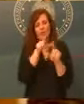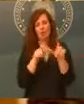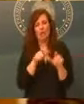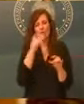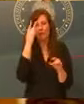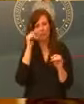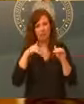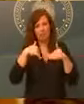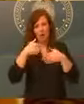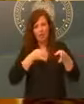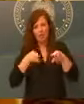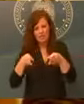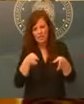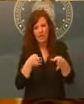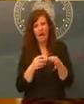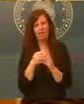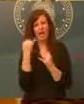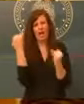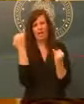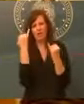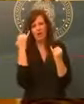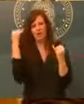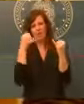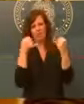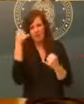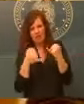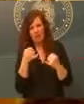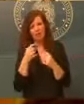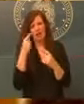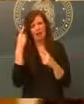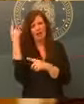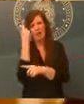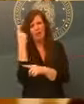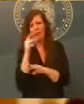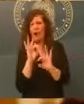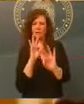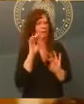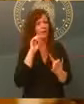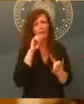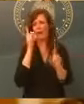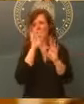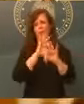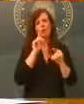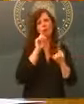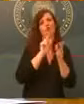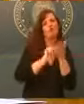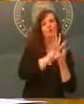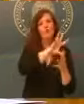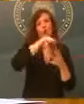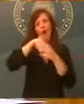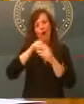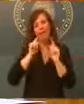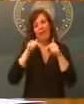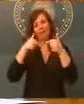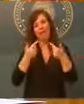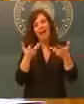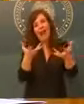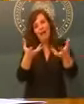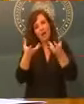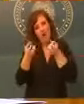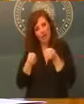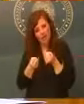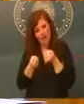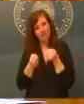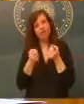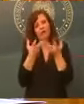accade quando abbandonano la scuola quando non sono accolti da una scuola degna di questo nome